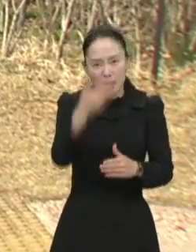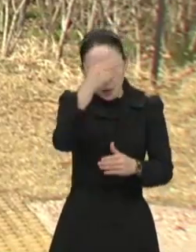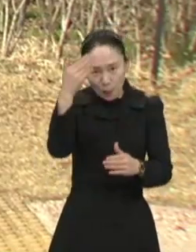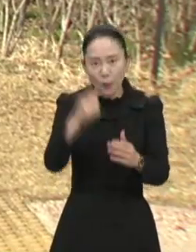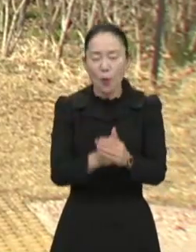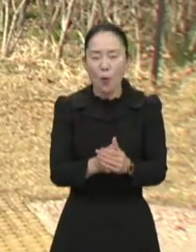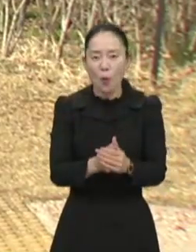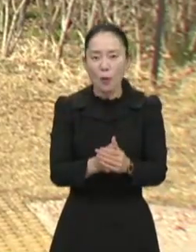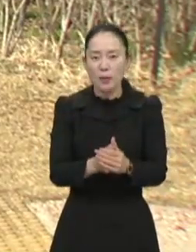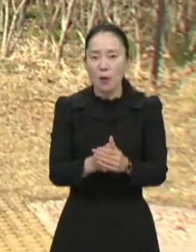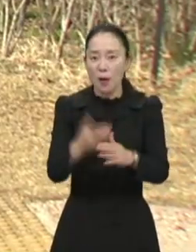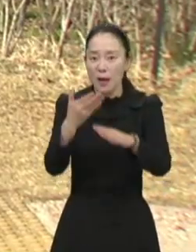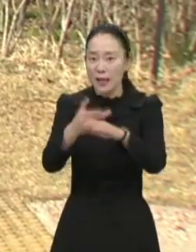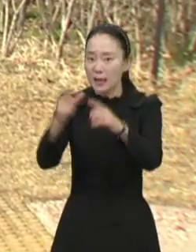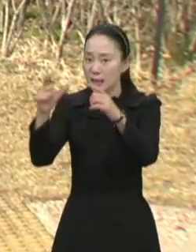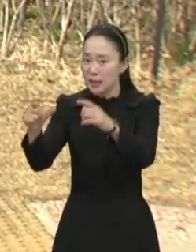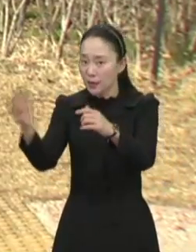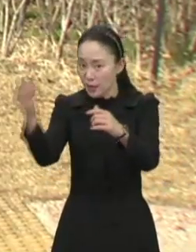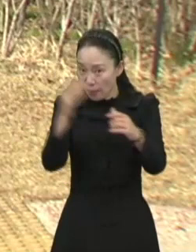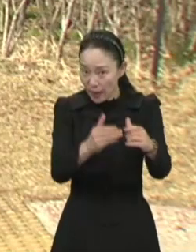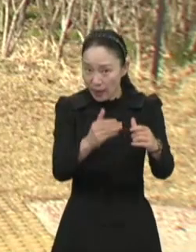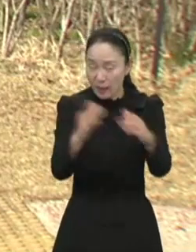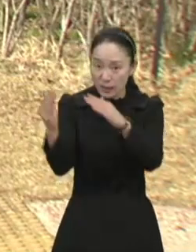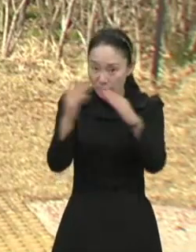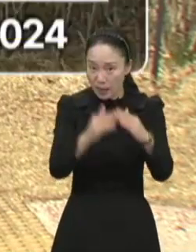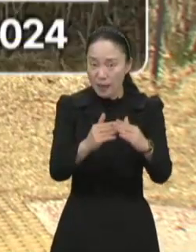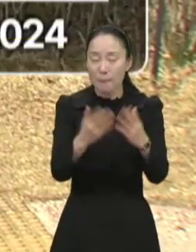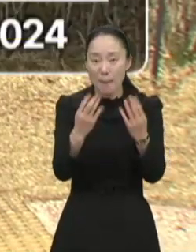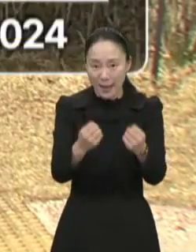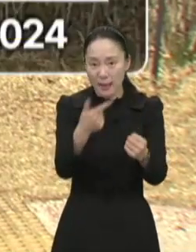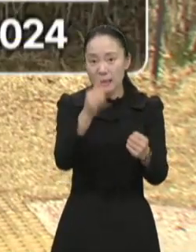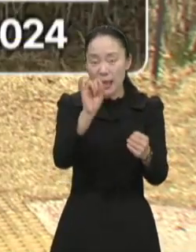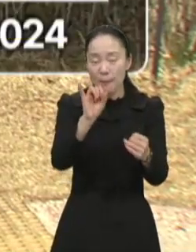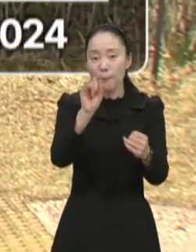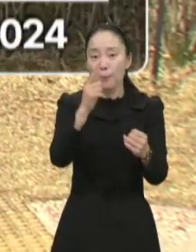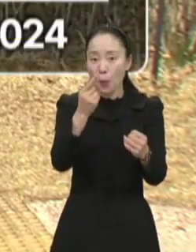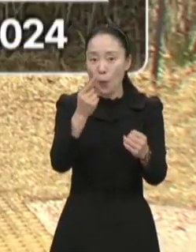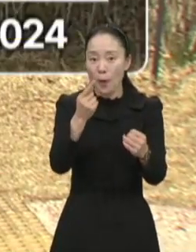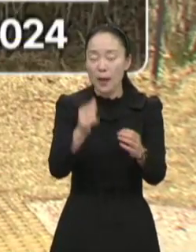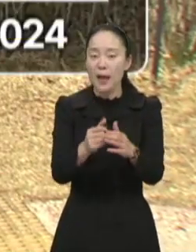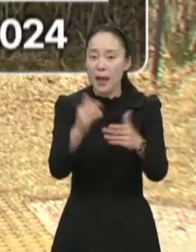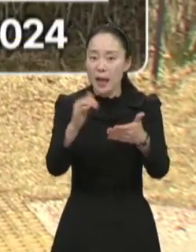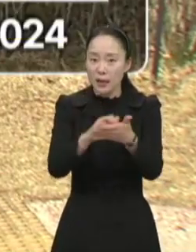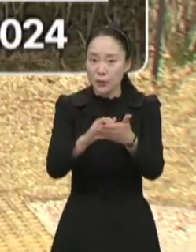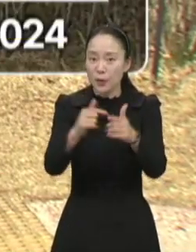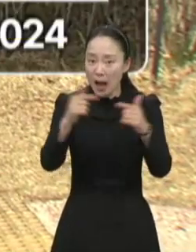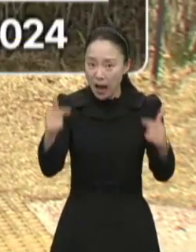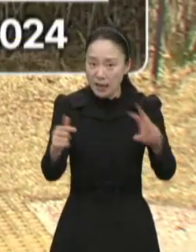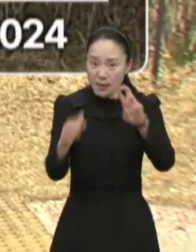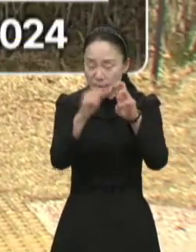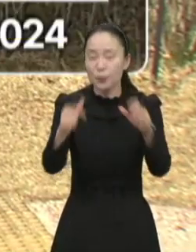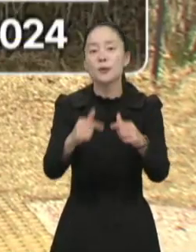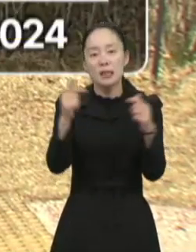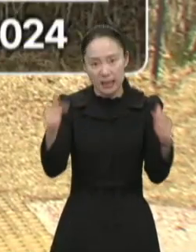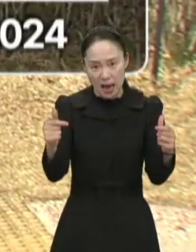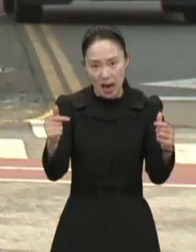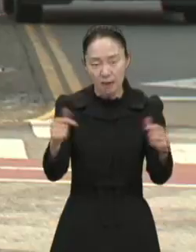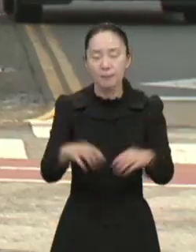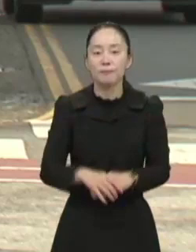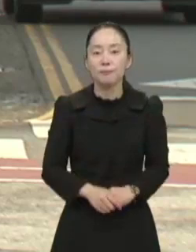젊고 외지 비율이 높은 이곳 내포신도시의 인구가 4년 전부 다 30% 가까이 증가한 점도 주목할